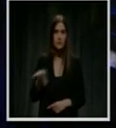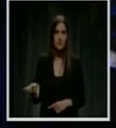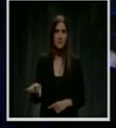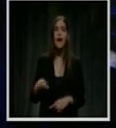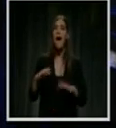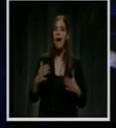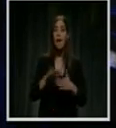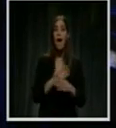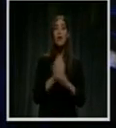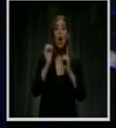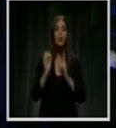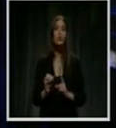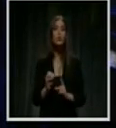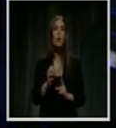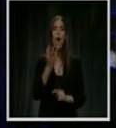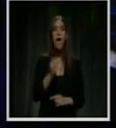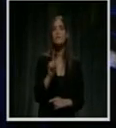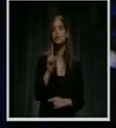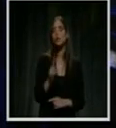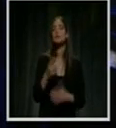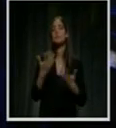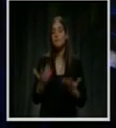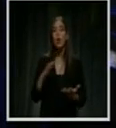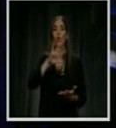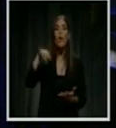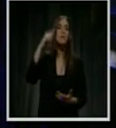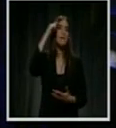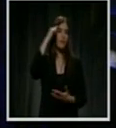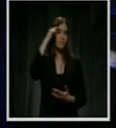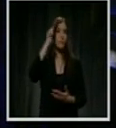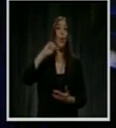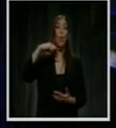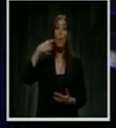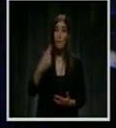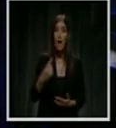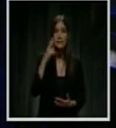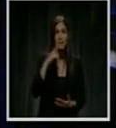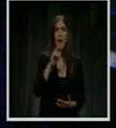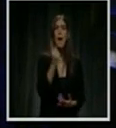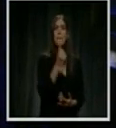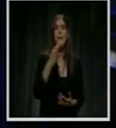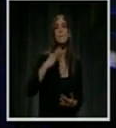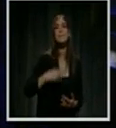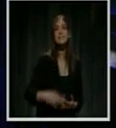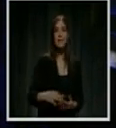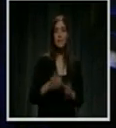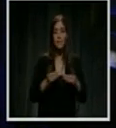kulħadd. Immedjatament wara ikollok il-President tal-Parlament Ewropew, Roberta